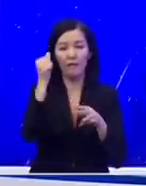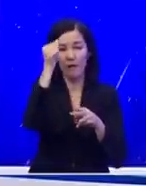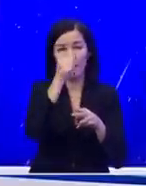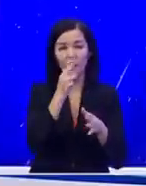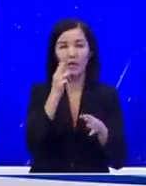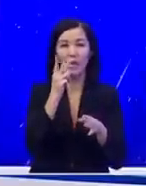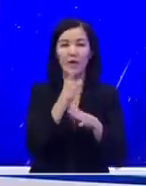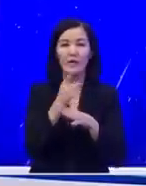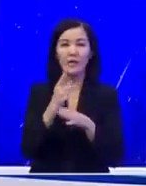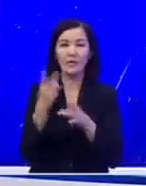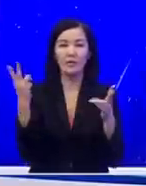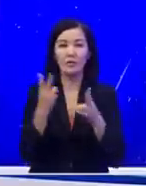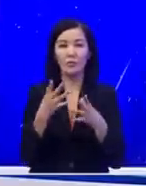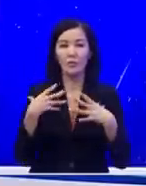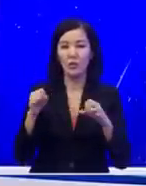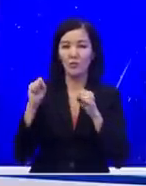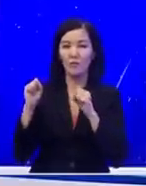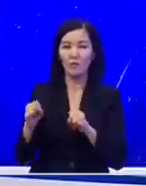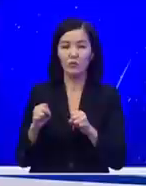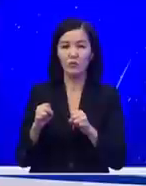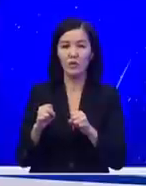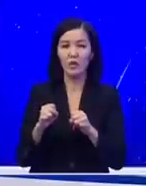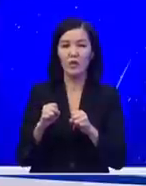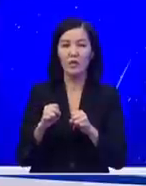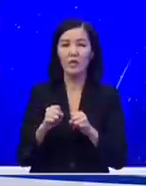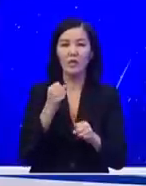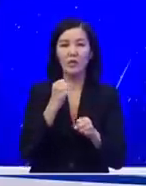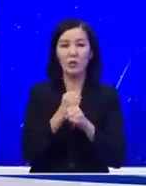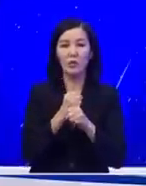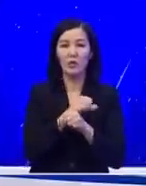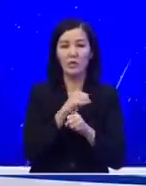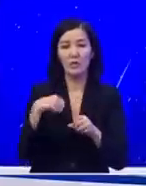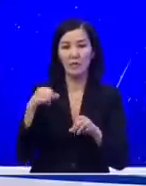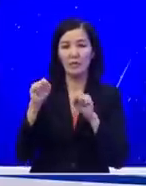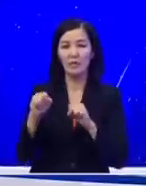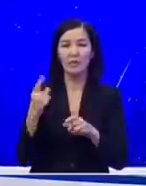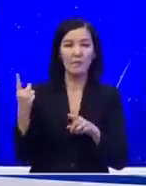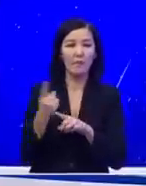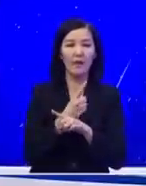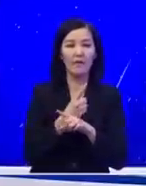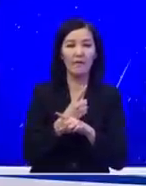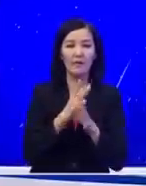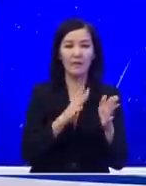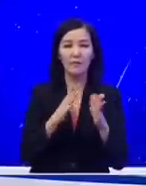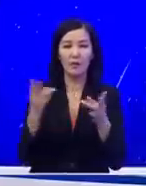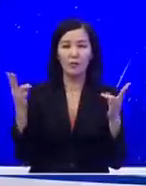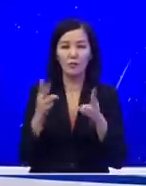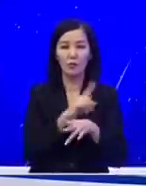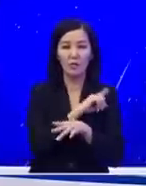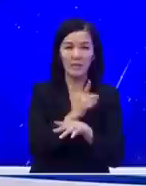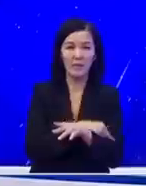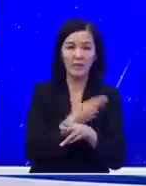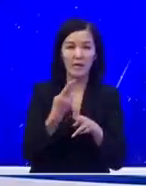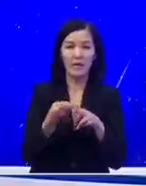Карантин нужен для защиты здоровья граждан при условии соблюдения ими строгих мер самозащиты. Первые признаки стабилизации нужно закрепить.